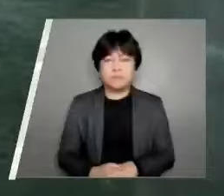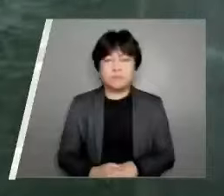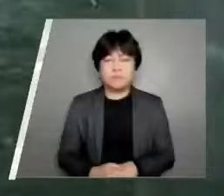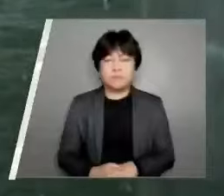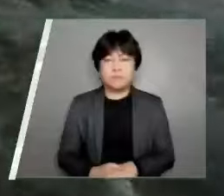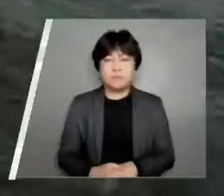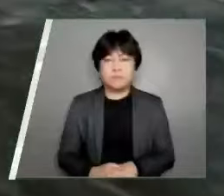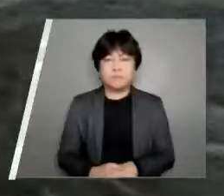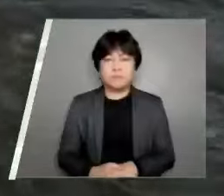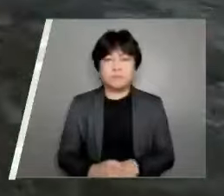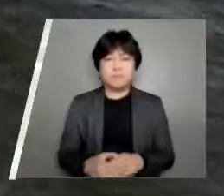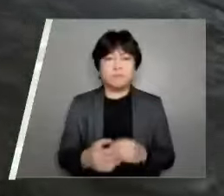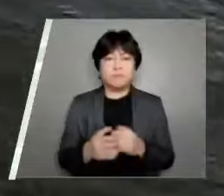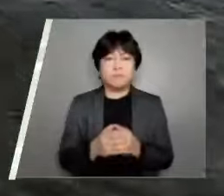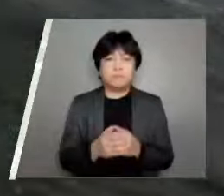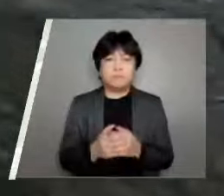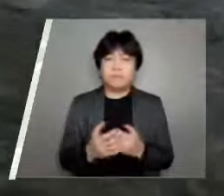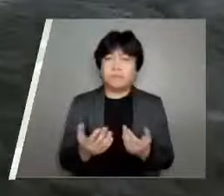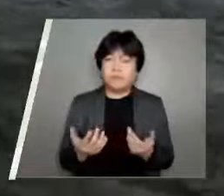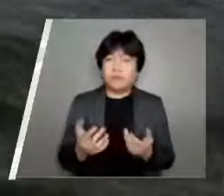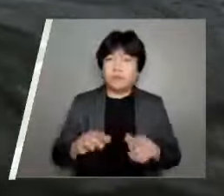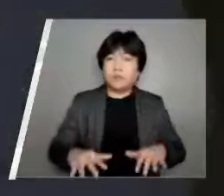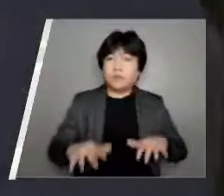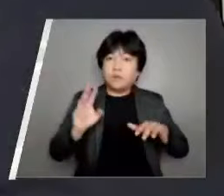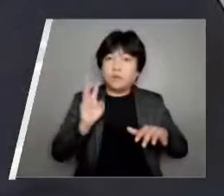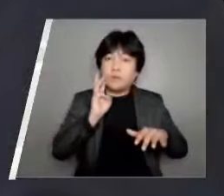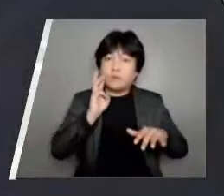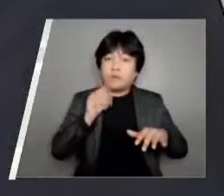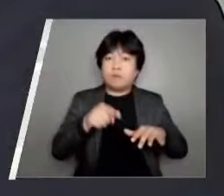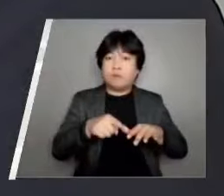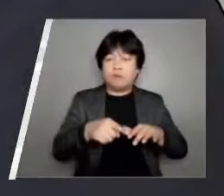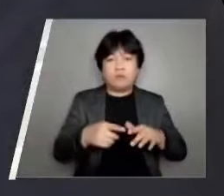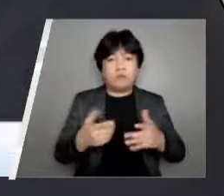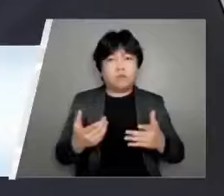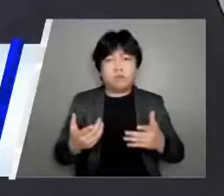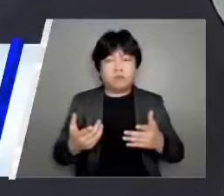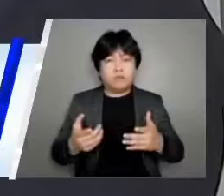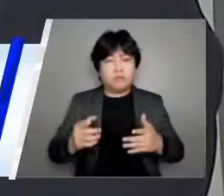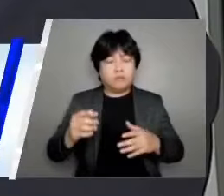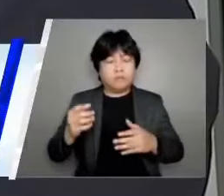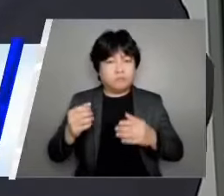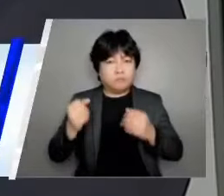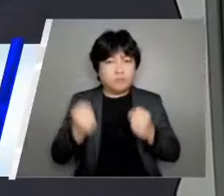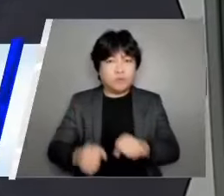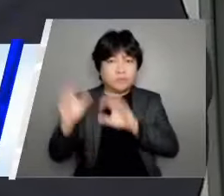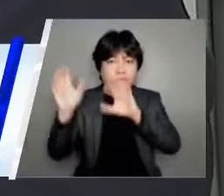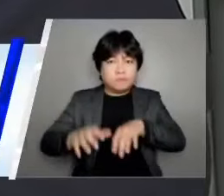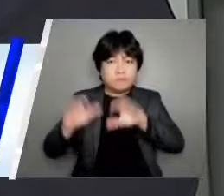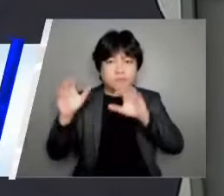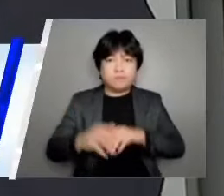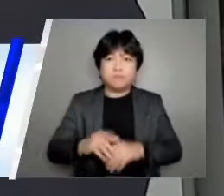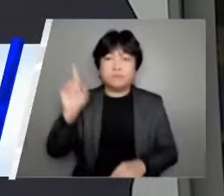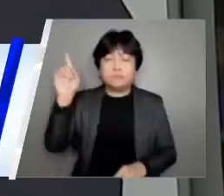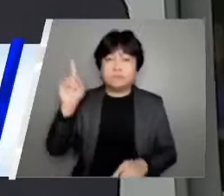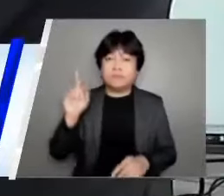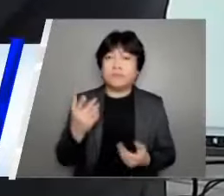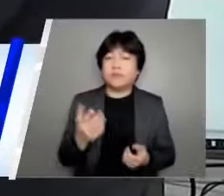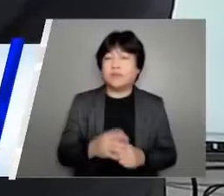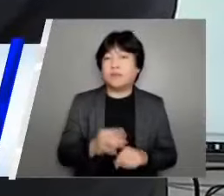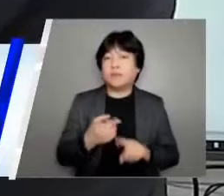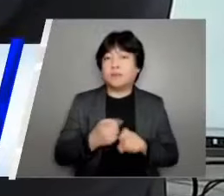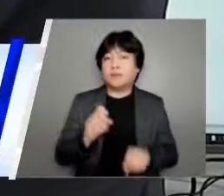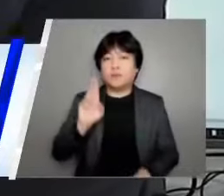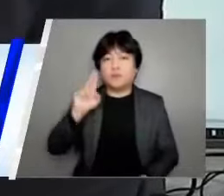naman yung flood water in a very short time. Paliwanag ni Dr. Mahar Lagmay ng UP Resilience Institute,